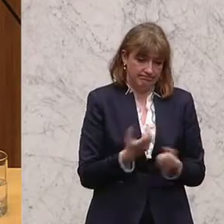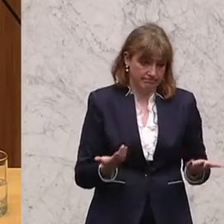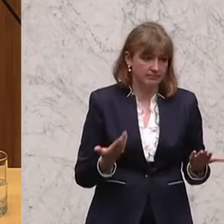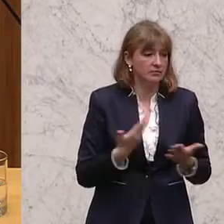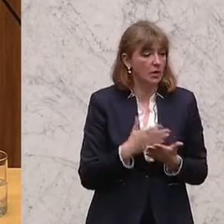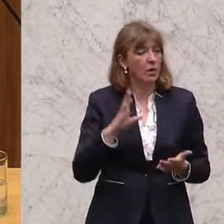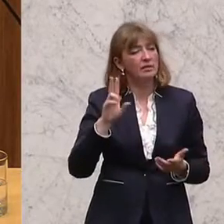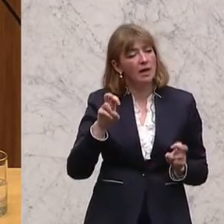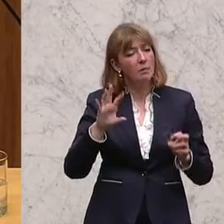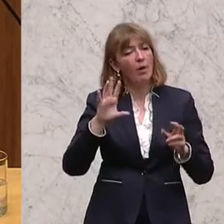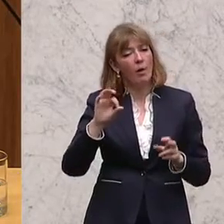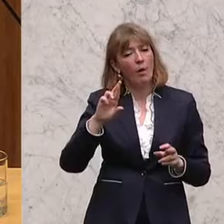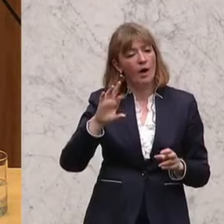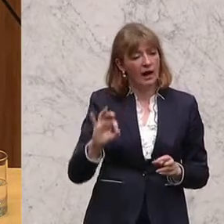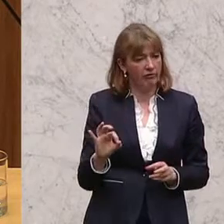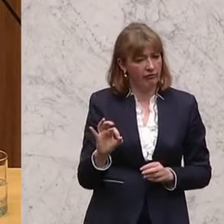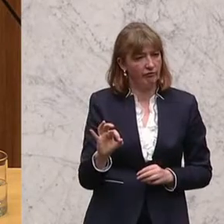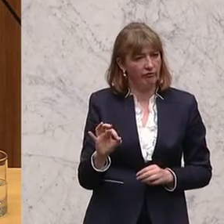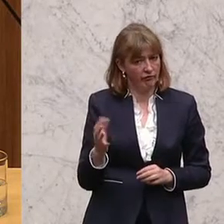den ORF noch betrifft.